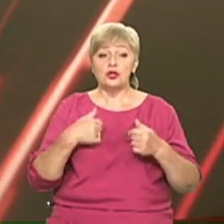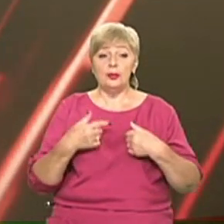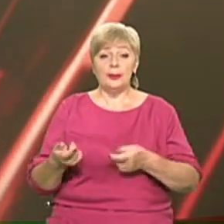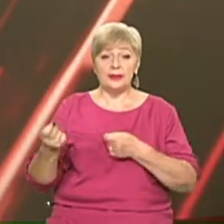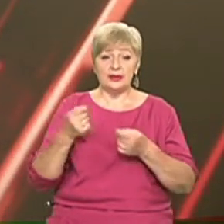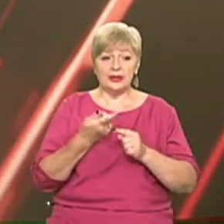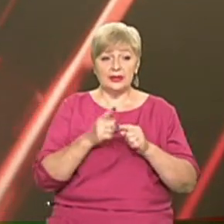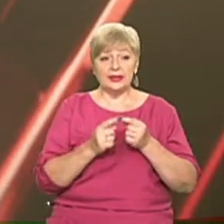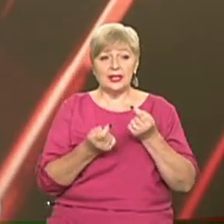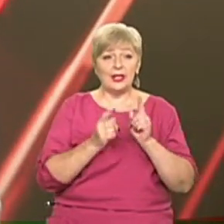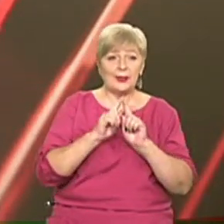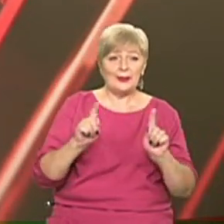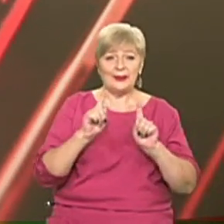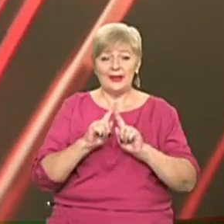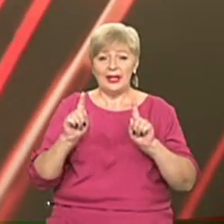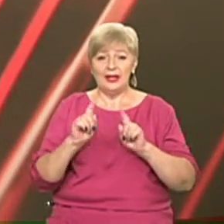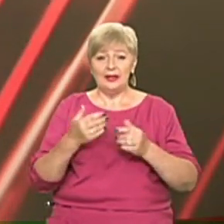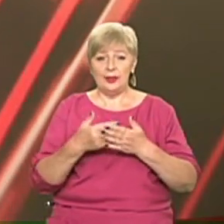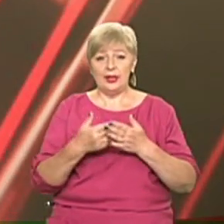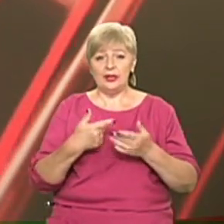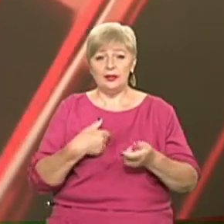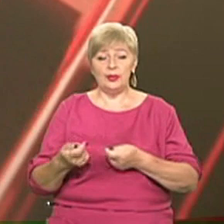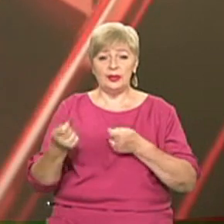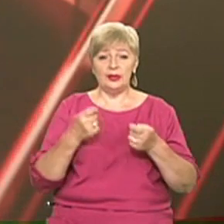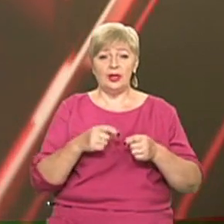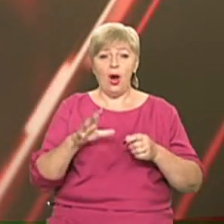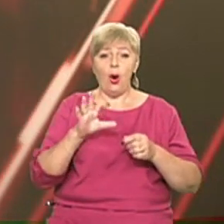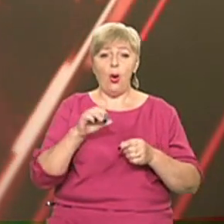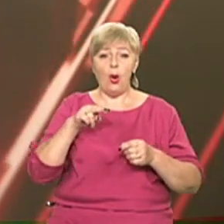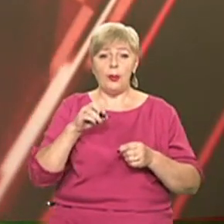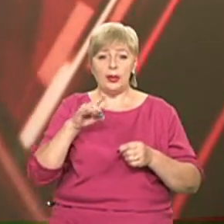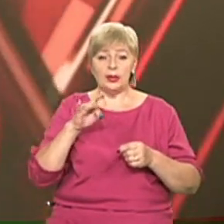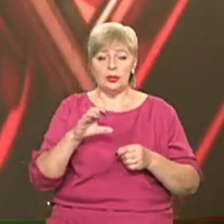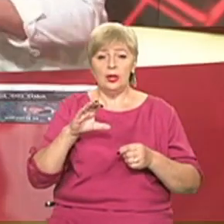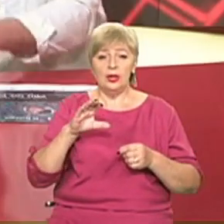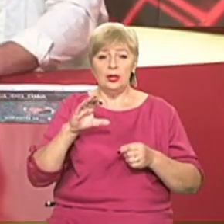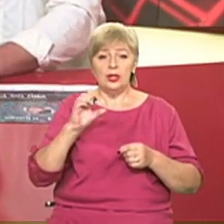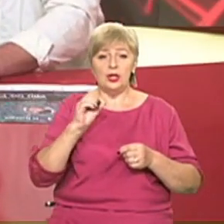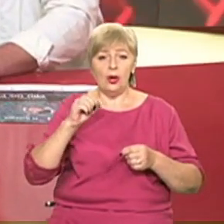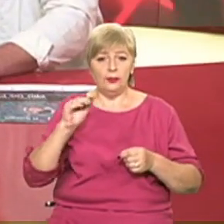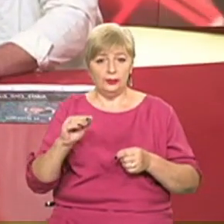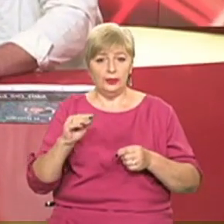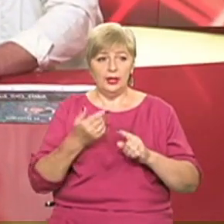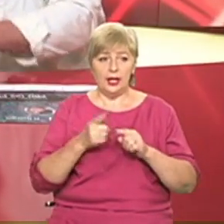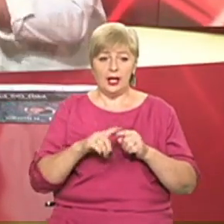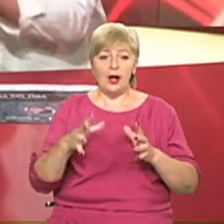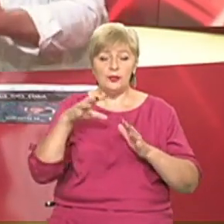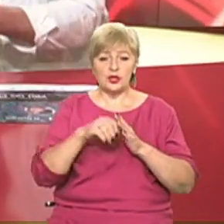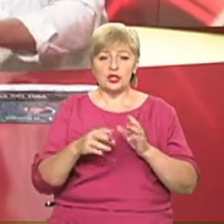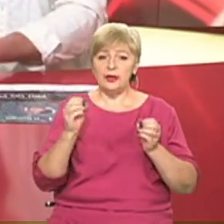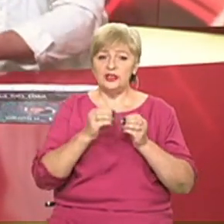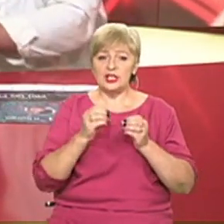принципі, такі родзинки. Наприклад, ми привеземо оперу Йов, яка війшла в десятку найкращих опер світу.